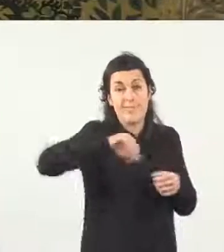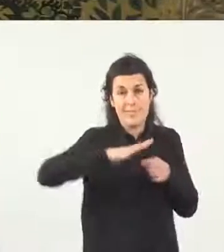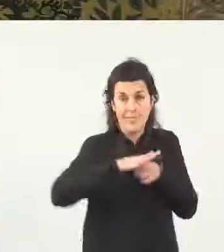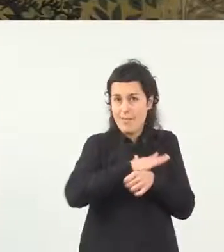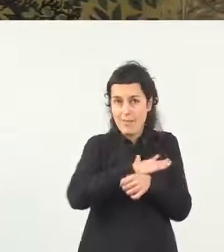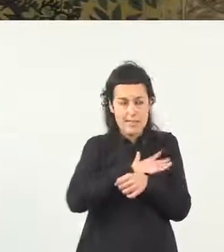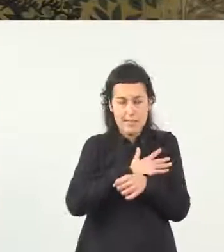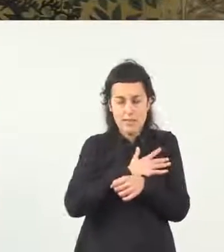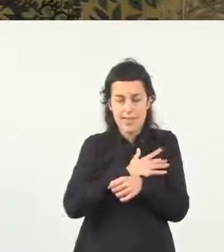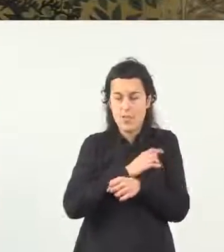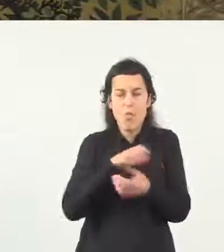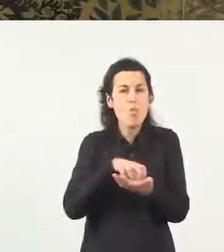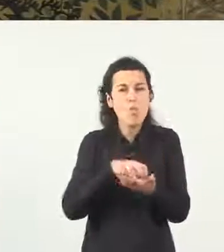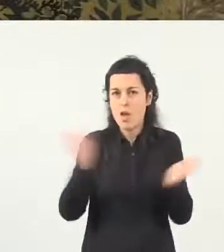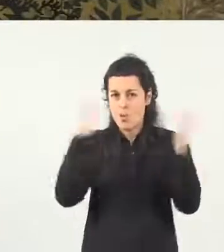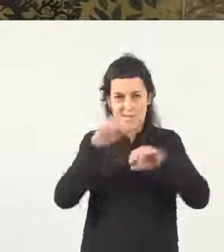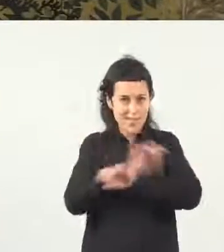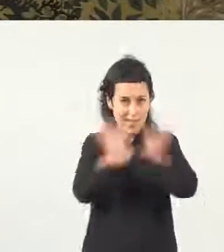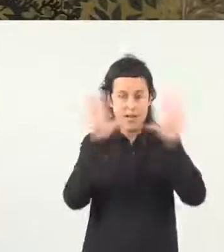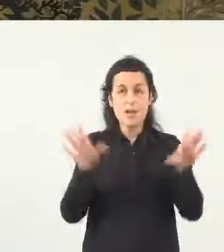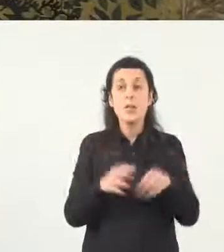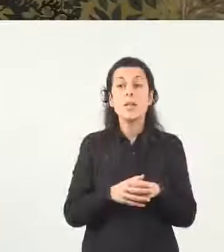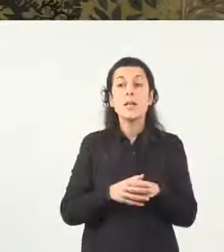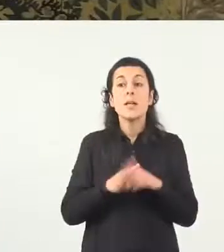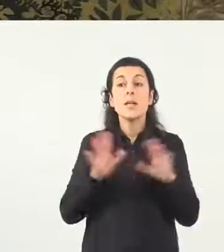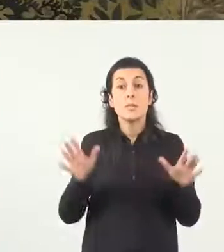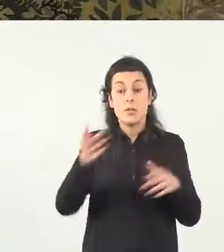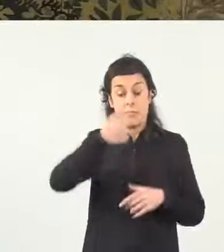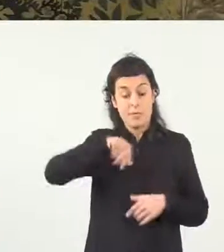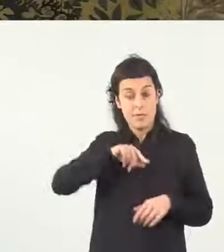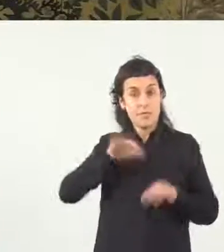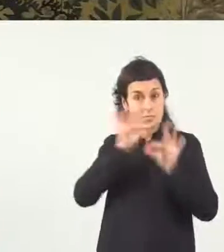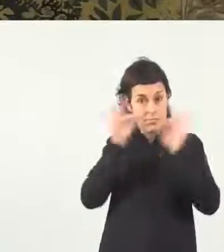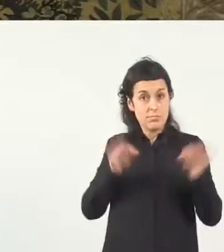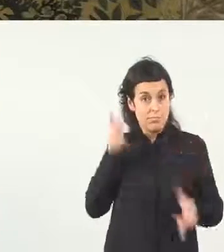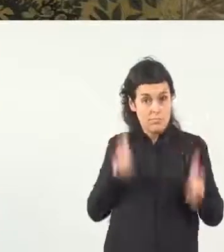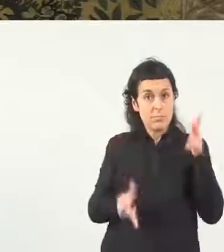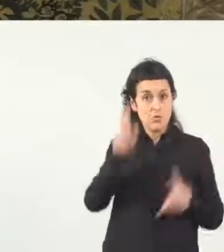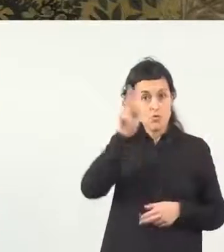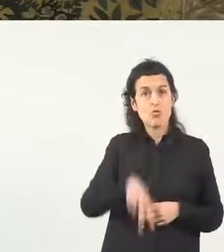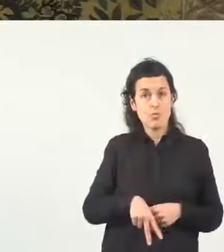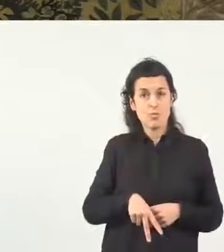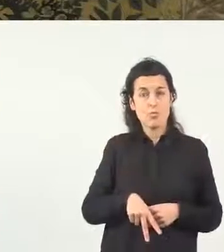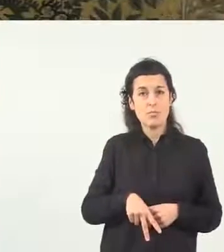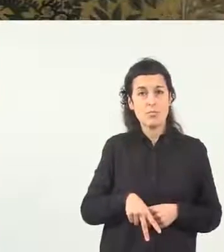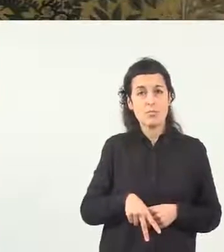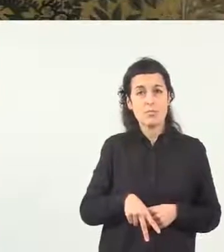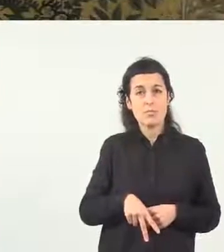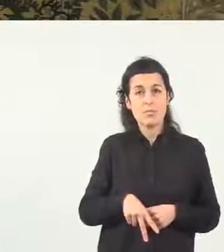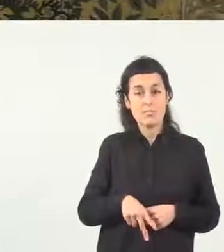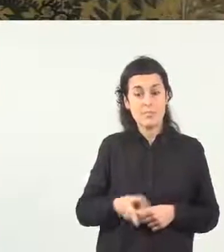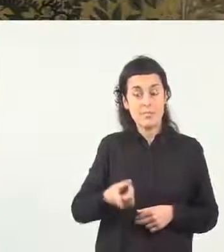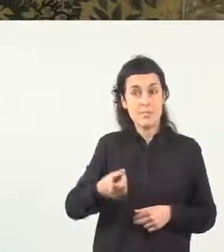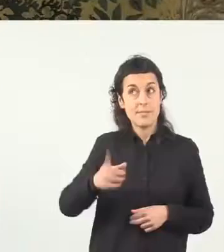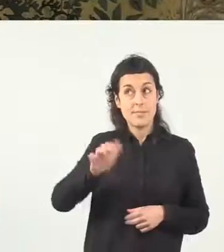gaudela, ez daukat inolako zalantzarik. Baina egia da bebai gu euskalduna garela, eta euskaldu moduan ere bai, guri